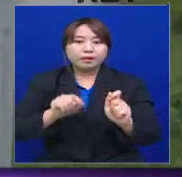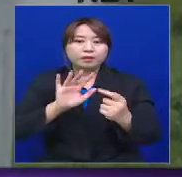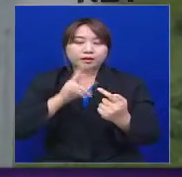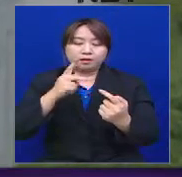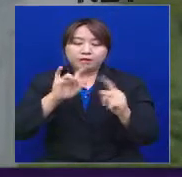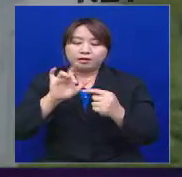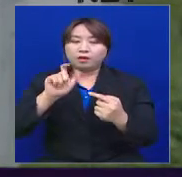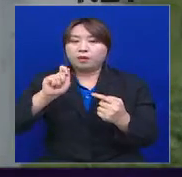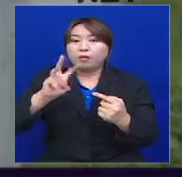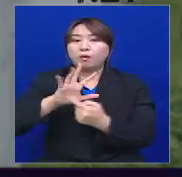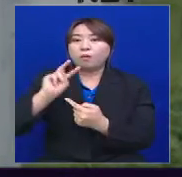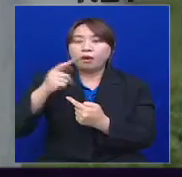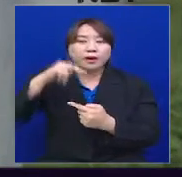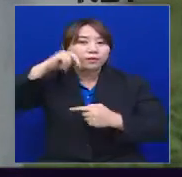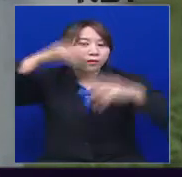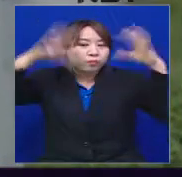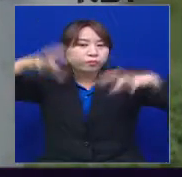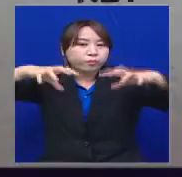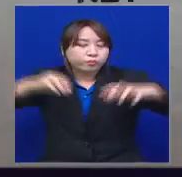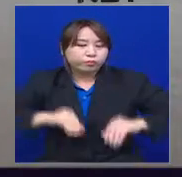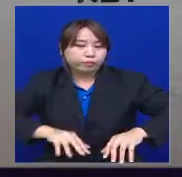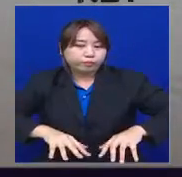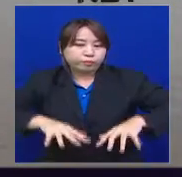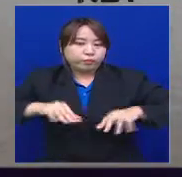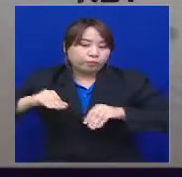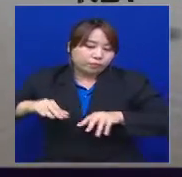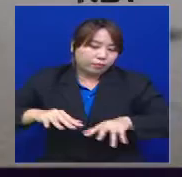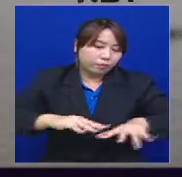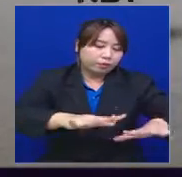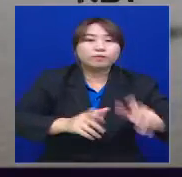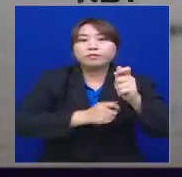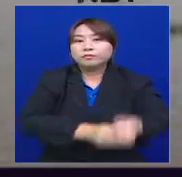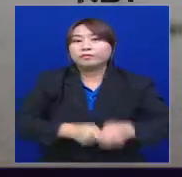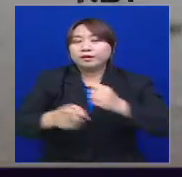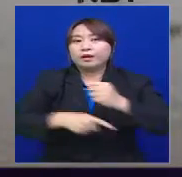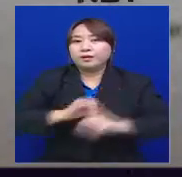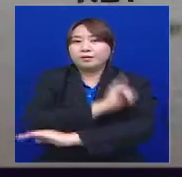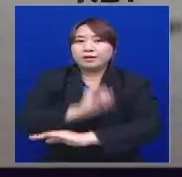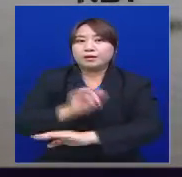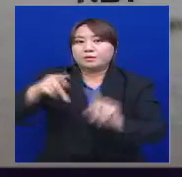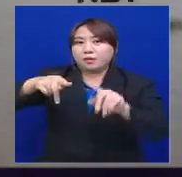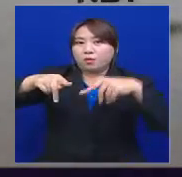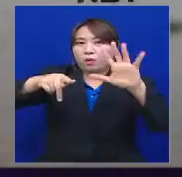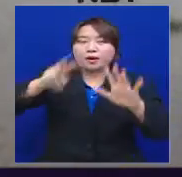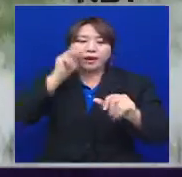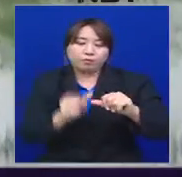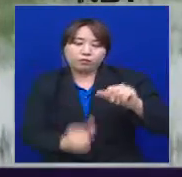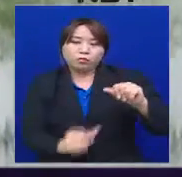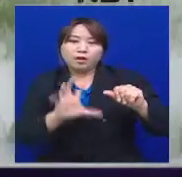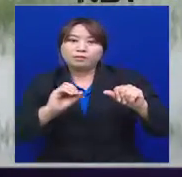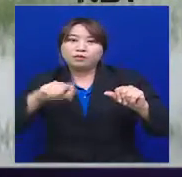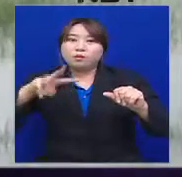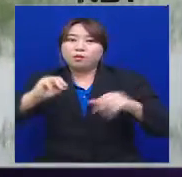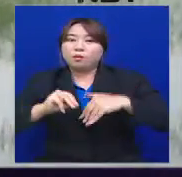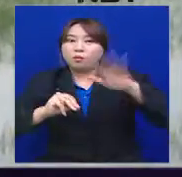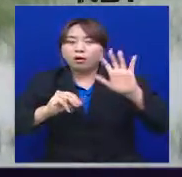ปริมาณน้ำสะสมจากฝนตกหนักไหลเข้าท่วมนาข้าวของเกษตรกรในพื้นที่กว่า 1,000ไร่ระดับน้ำสูงกว่า 50ซมโดย